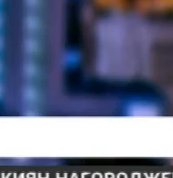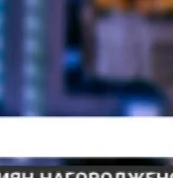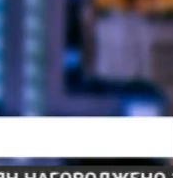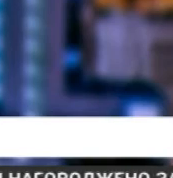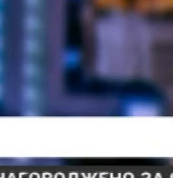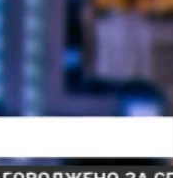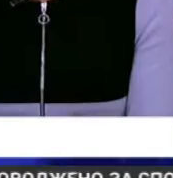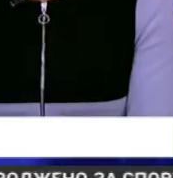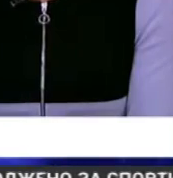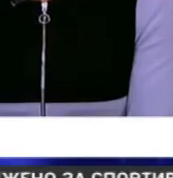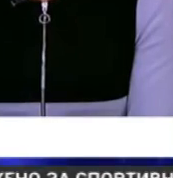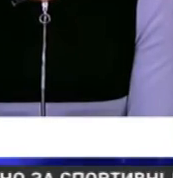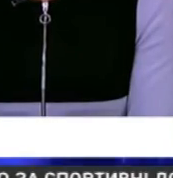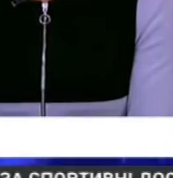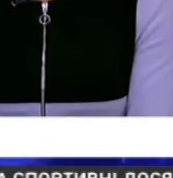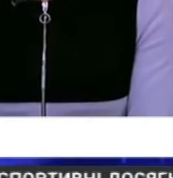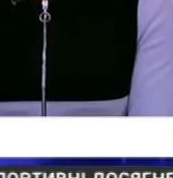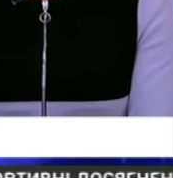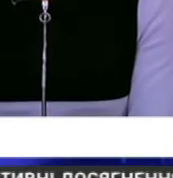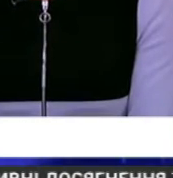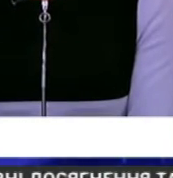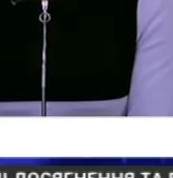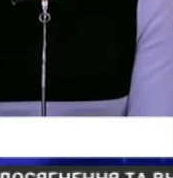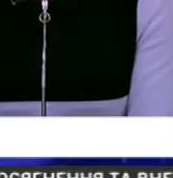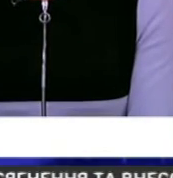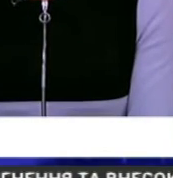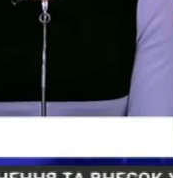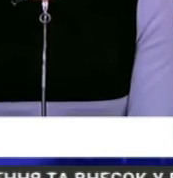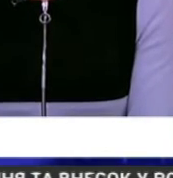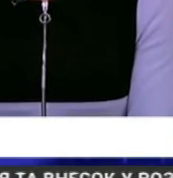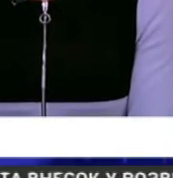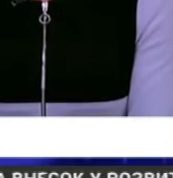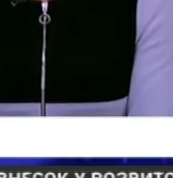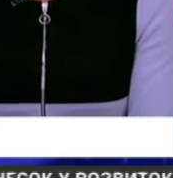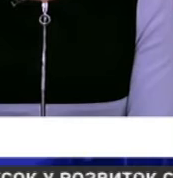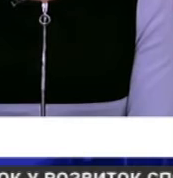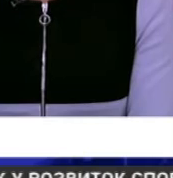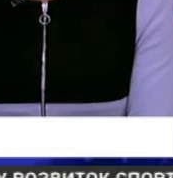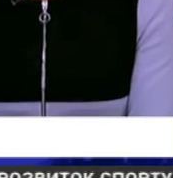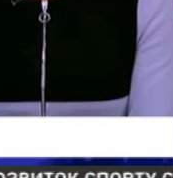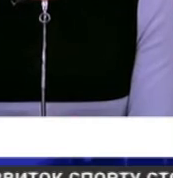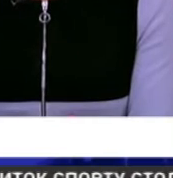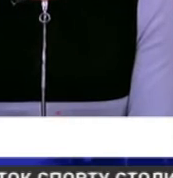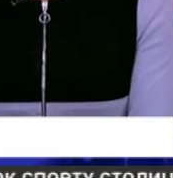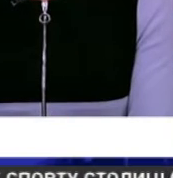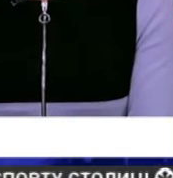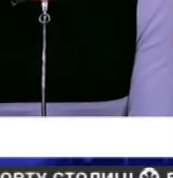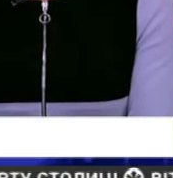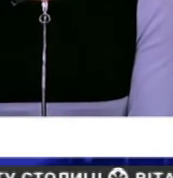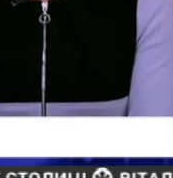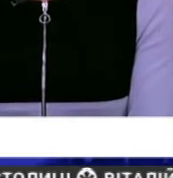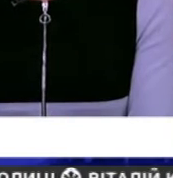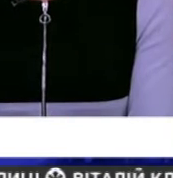або гарантований пакет медичних послуг прийде на заміну псевдо-безкоштовній медицині. Туди увійдуть